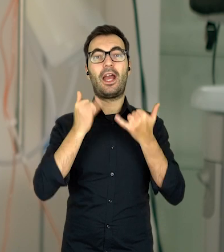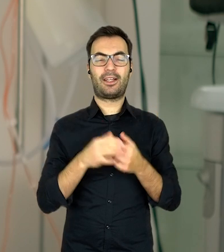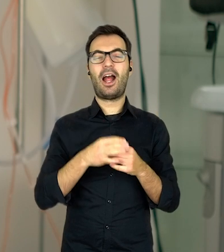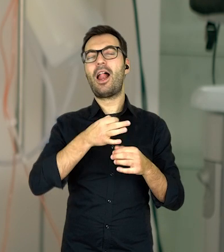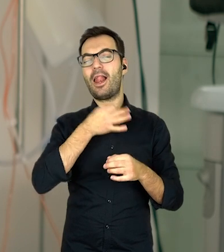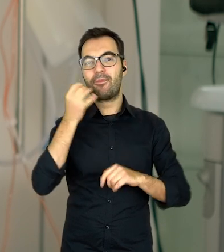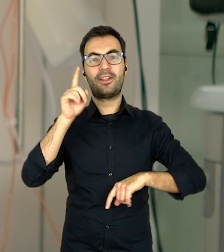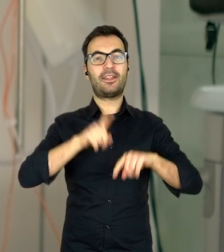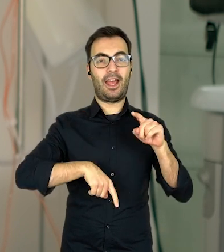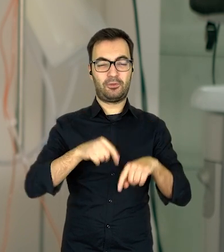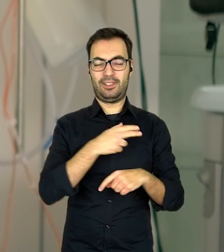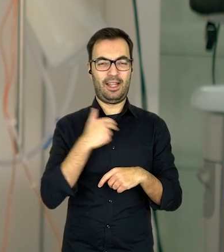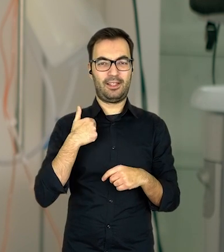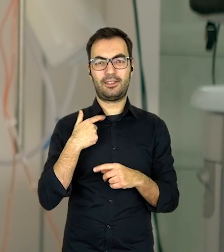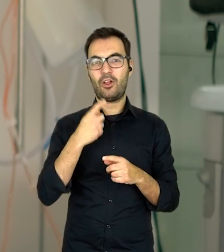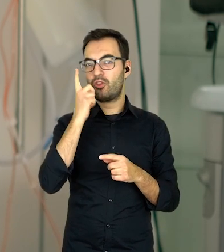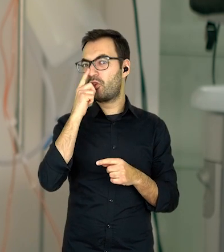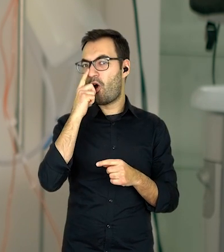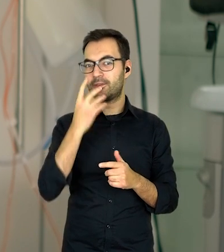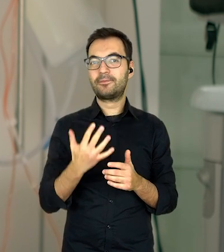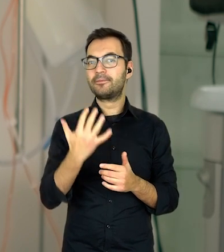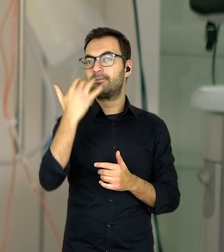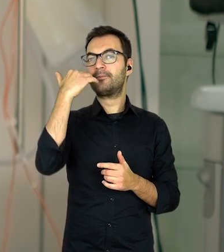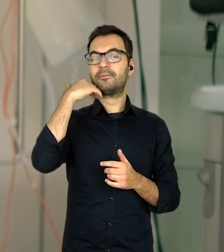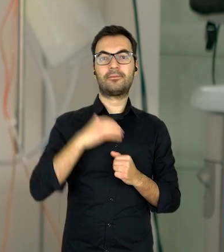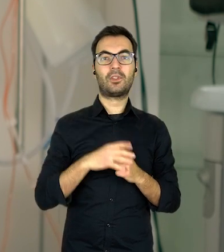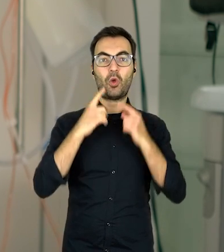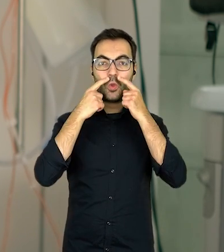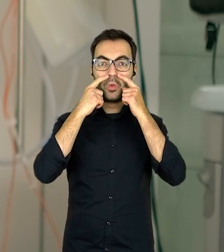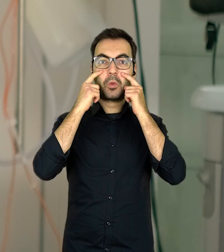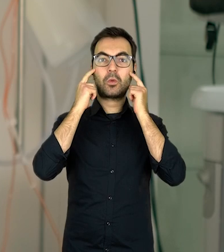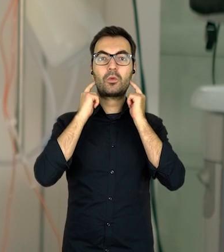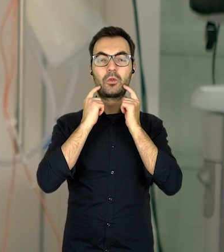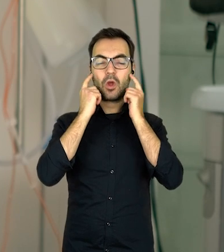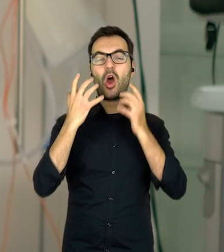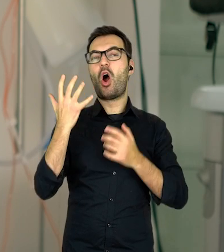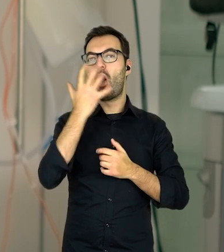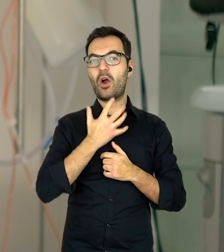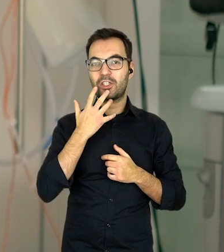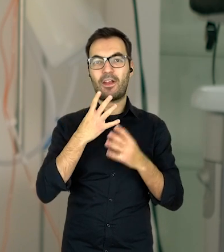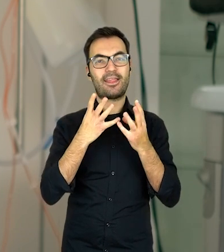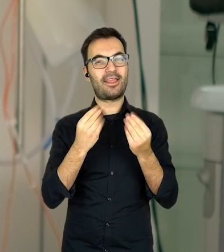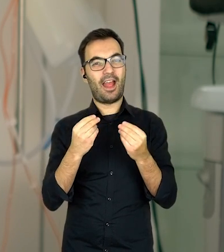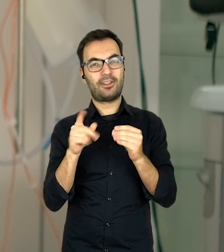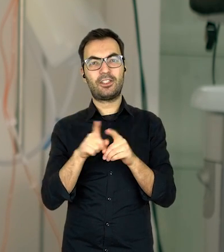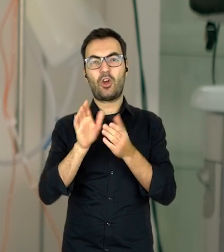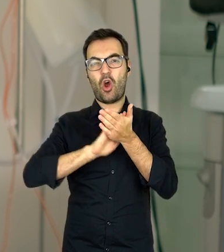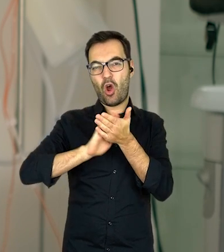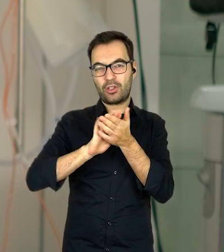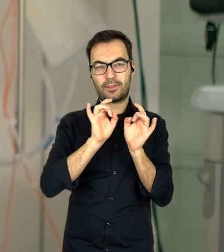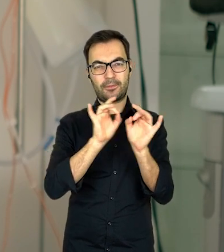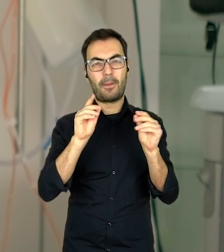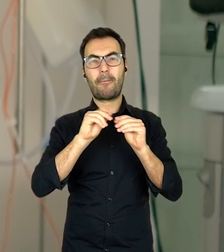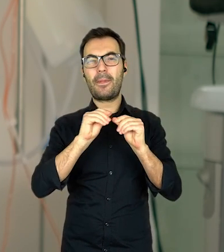naturalna dla nas to oddychanie przez nos, bo w jamie nosowej powietrze jest ogrzewane, nawilżane i częściowo oczyszczane z pyłów,